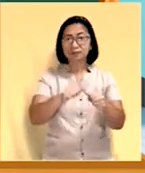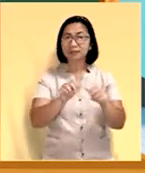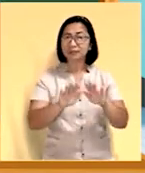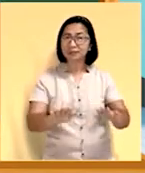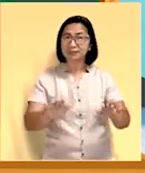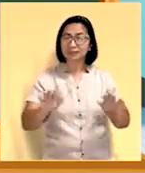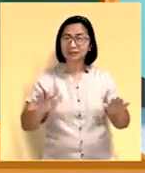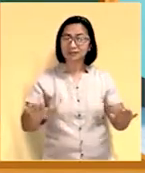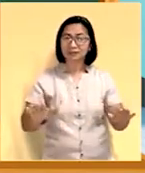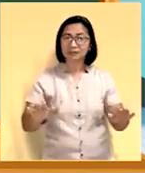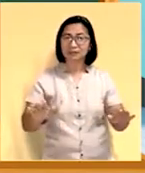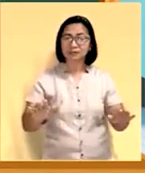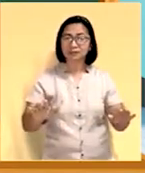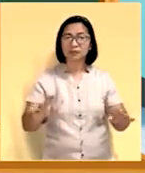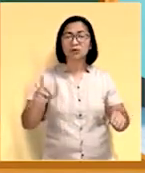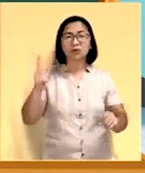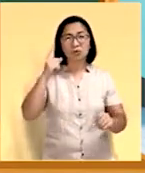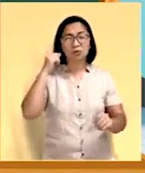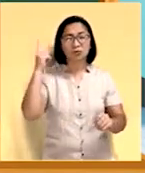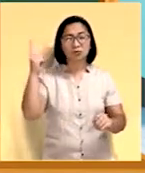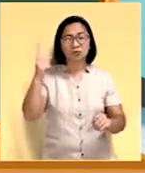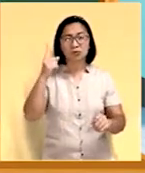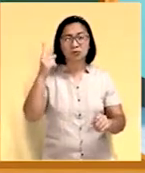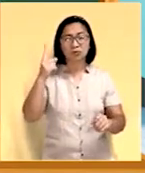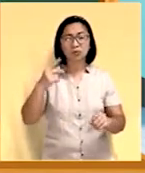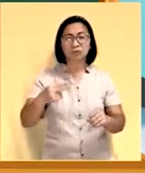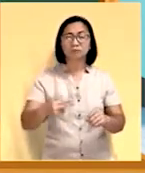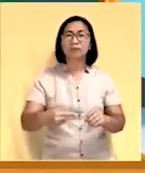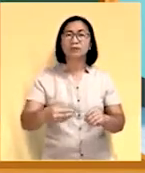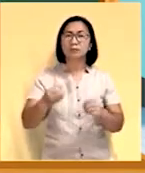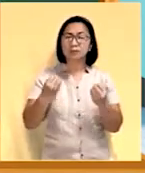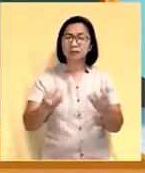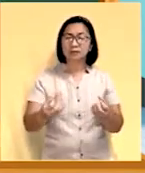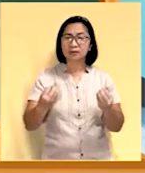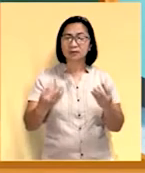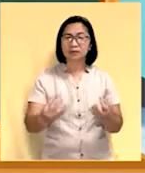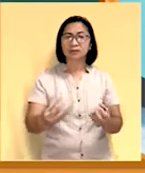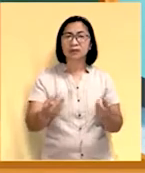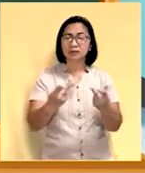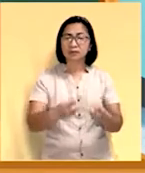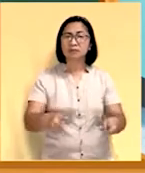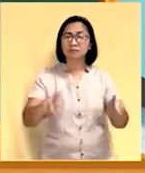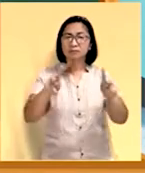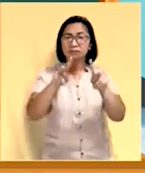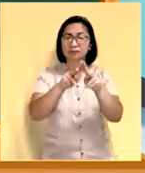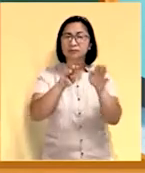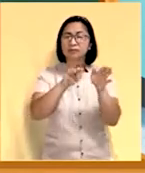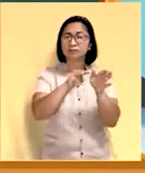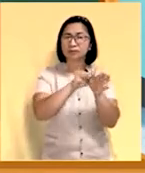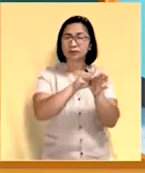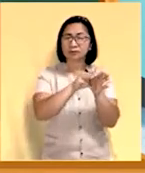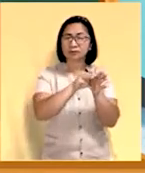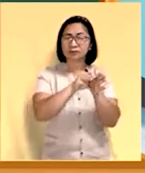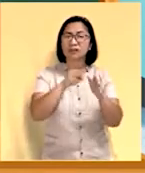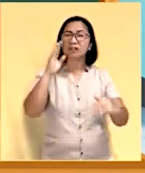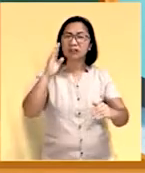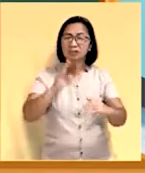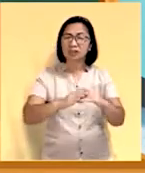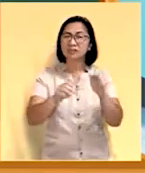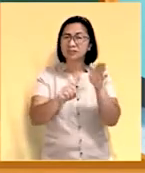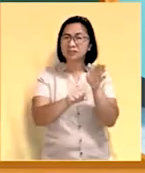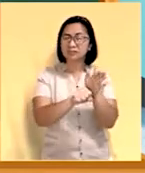Tandaan mga bata, laging mas mataas dapat ang value ng minuend kaysa sa